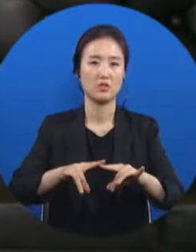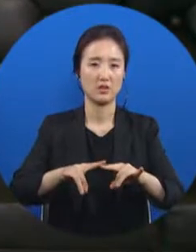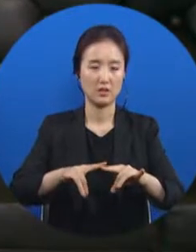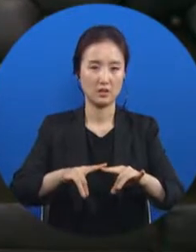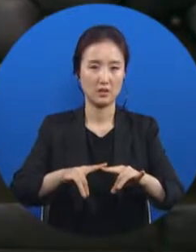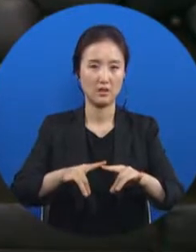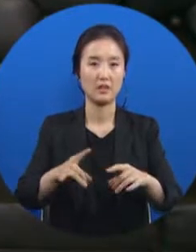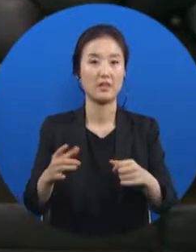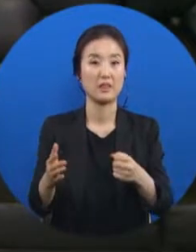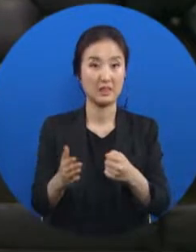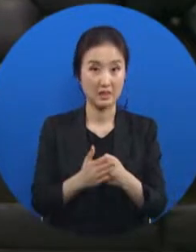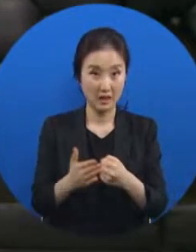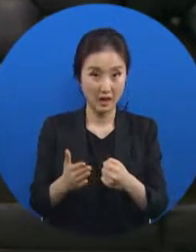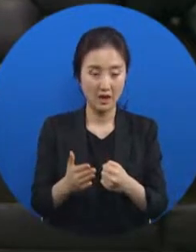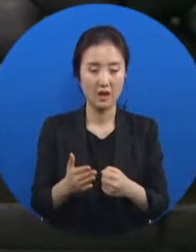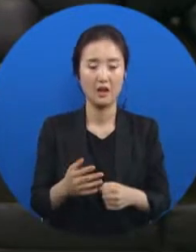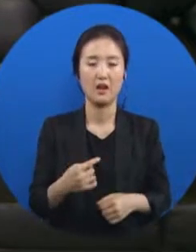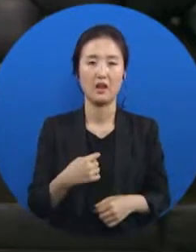전기대학은 아니고